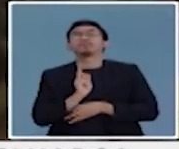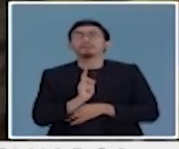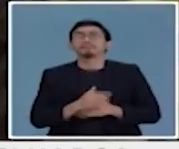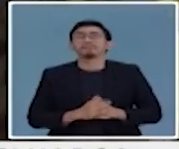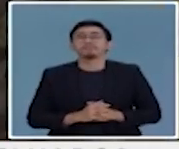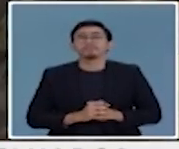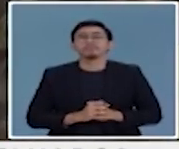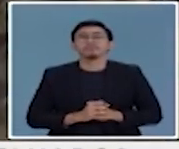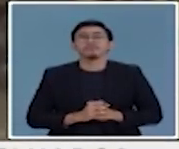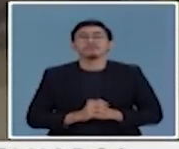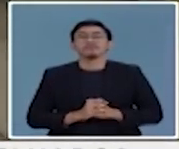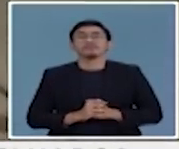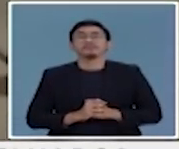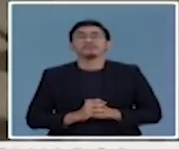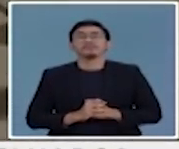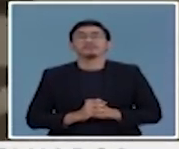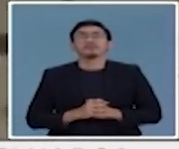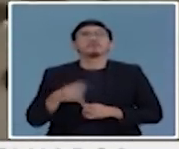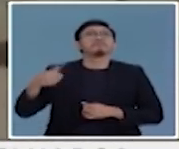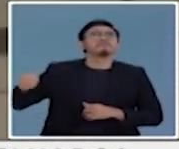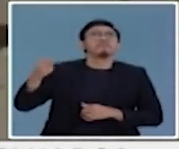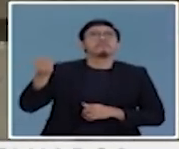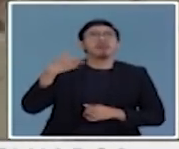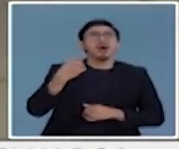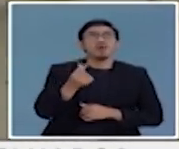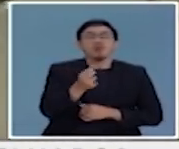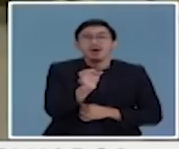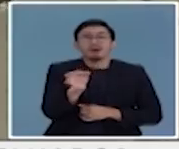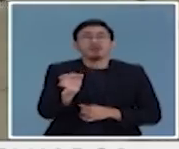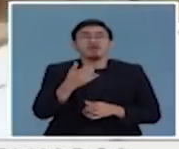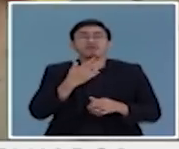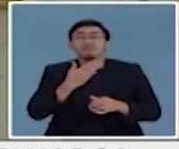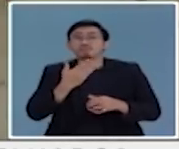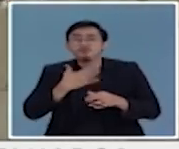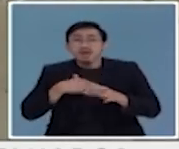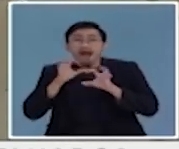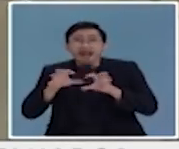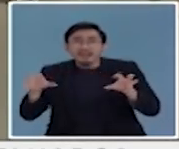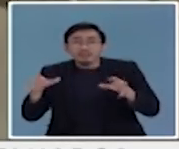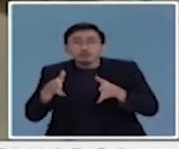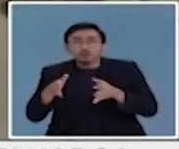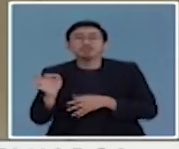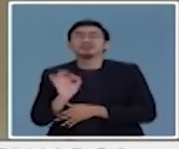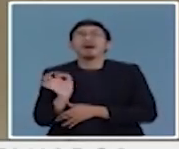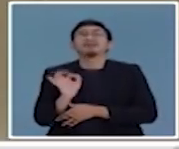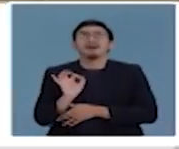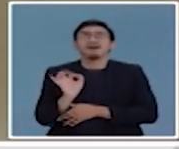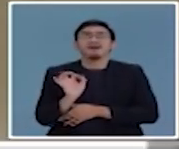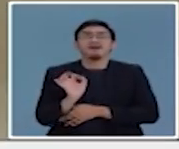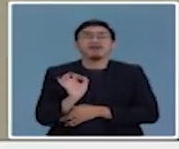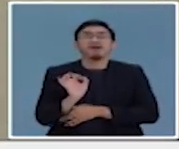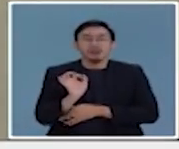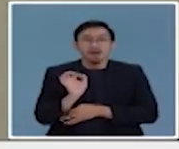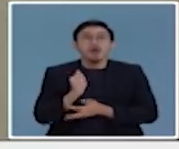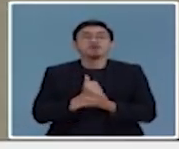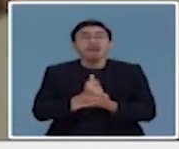Alasannya sih karena nggak ada alatnya sih. Padahal kan saya juga udah bilang waktu itu ke mbak yang jaganya,